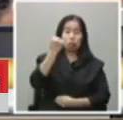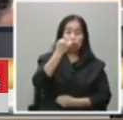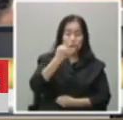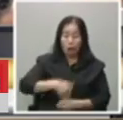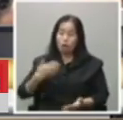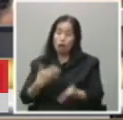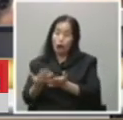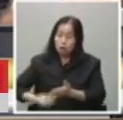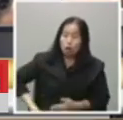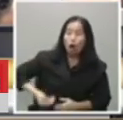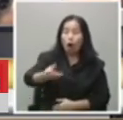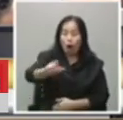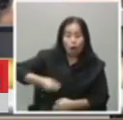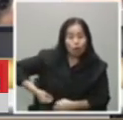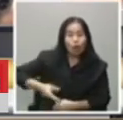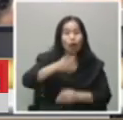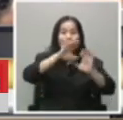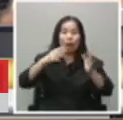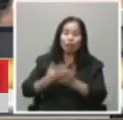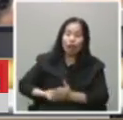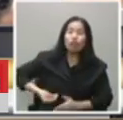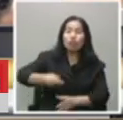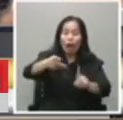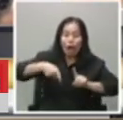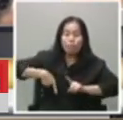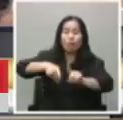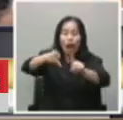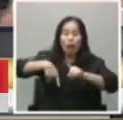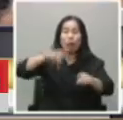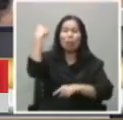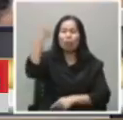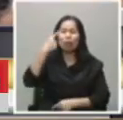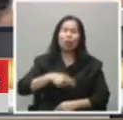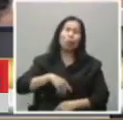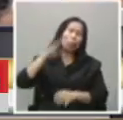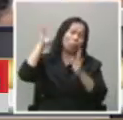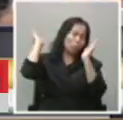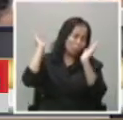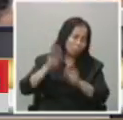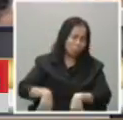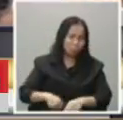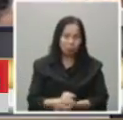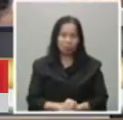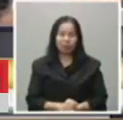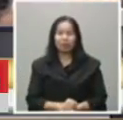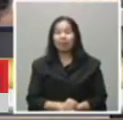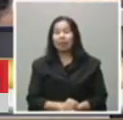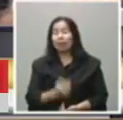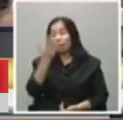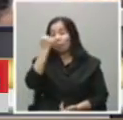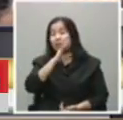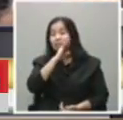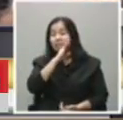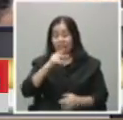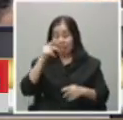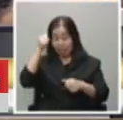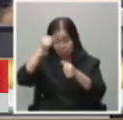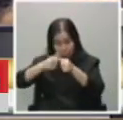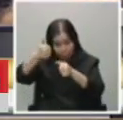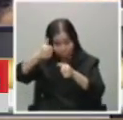จกพี่น้องเอามาคนละพันเที่ยวโอ้โหท่านประธานครับถ้าเกิดท่านรัฐมนตรีคลังจำ